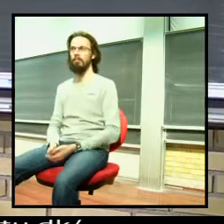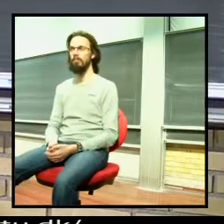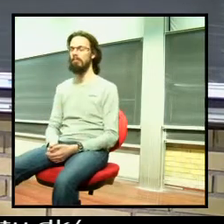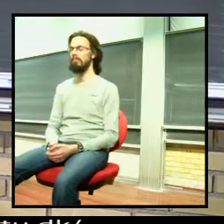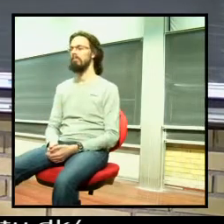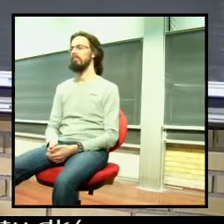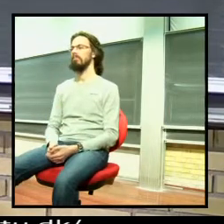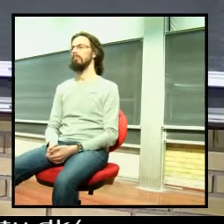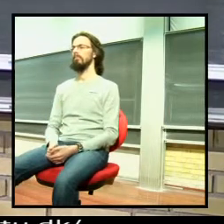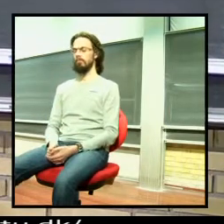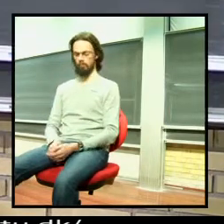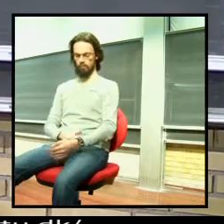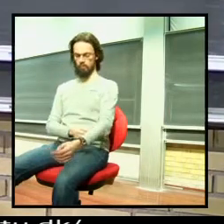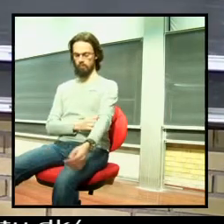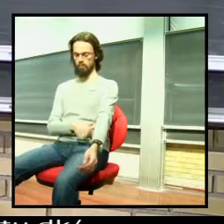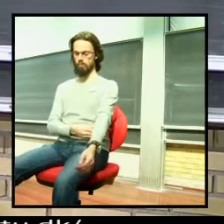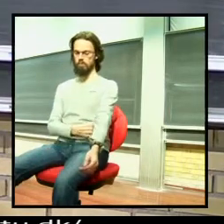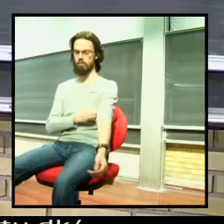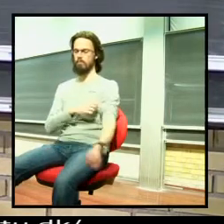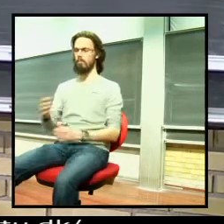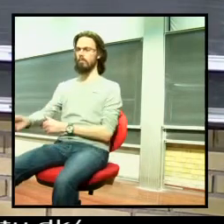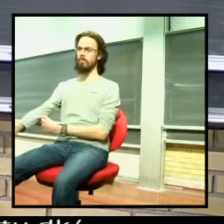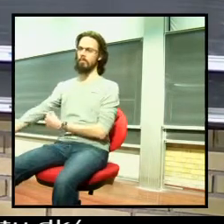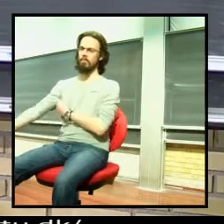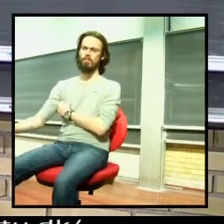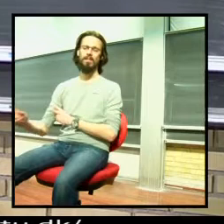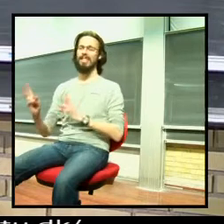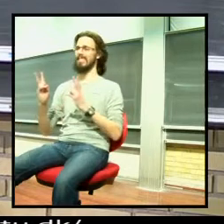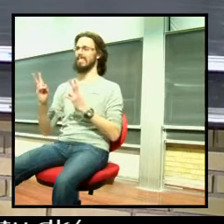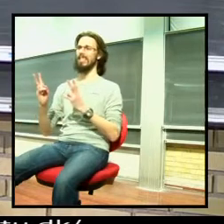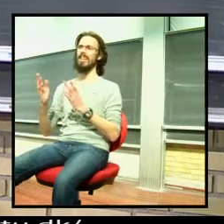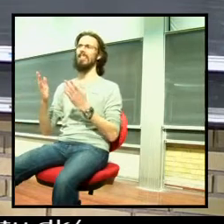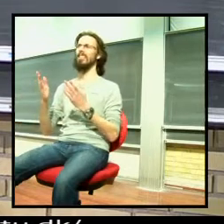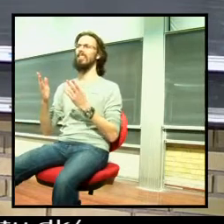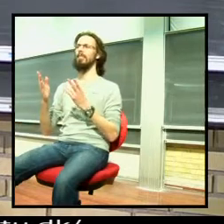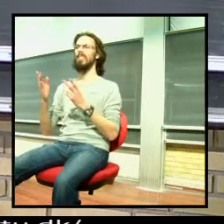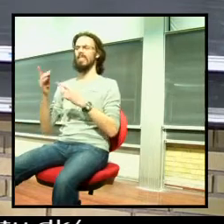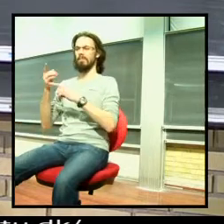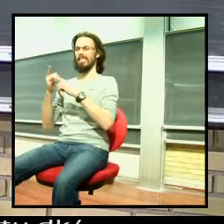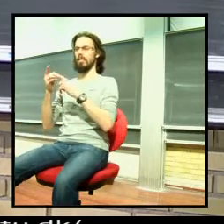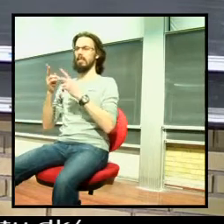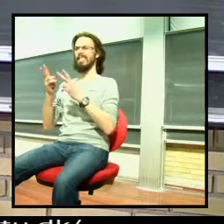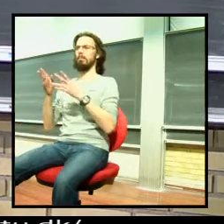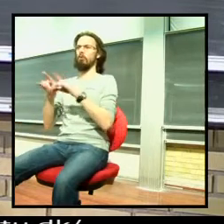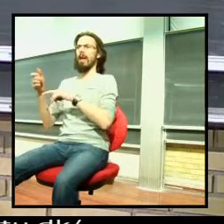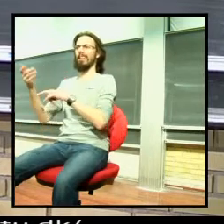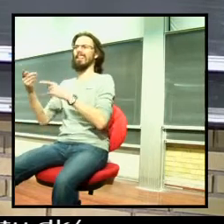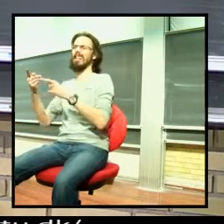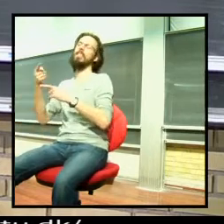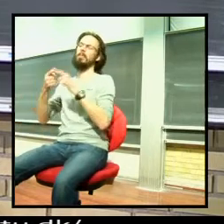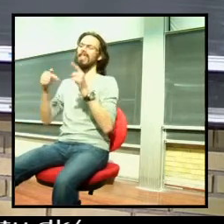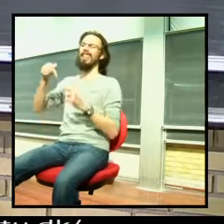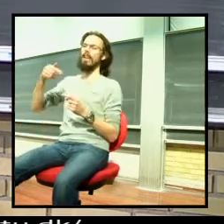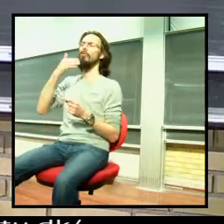Og så ligesom i så meget andet, eller måske i virkeligheden specielt her, netop fordi, at det her er et emne,